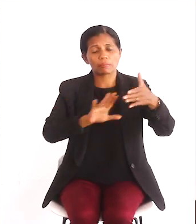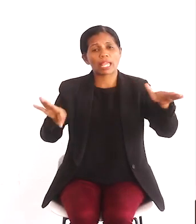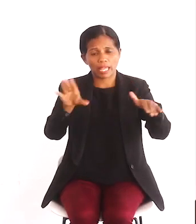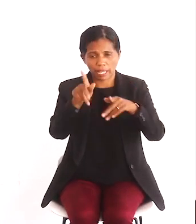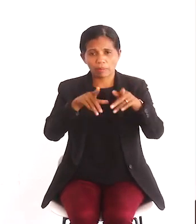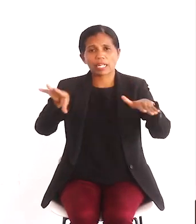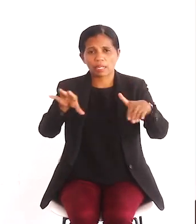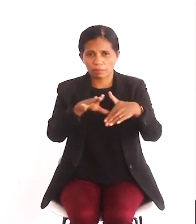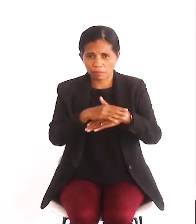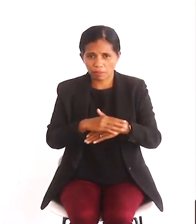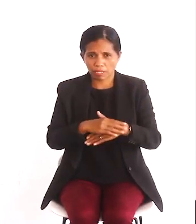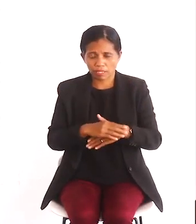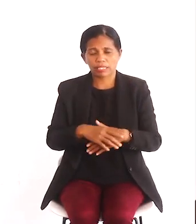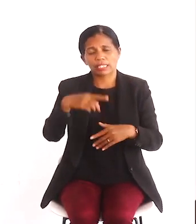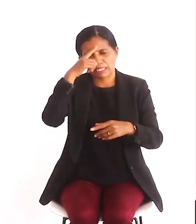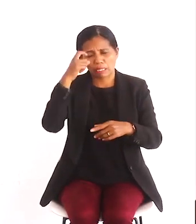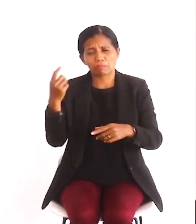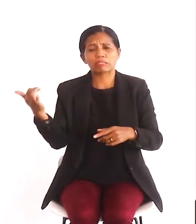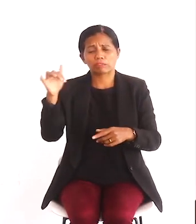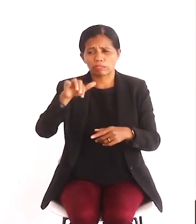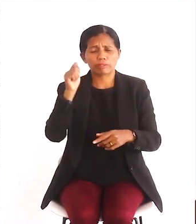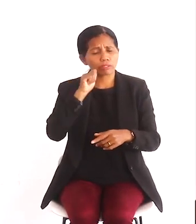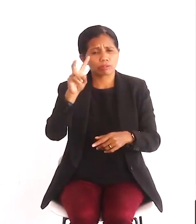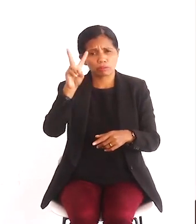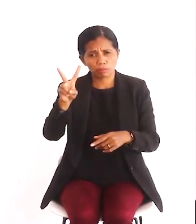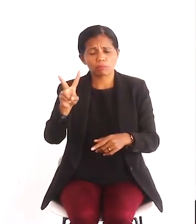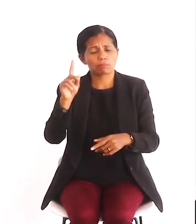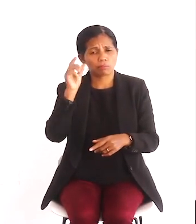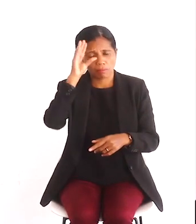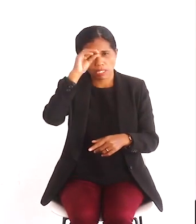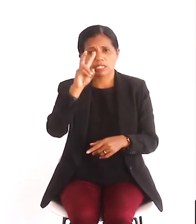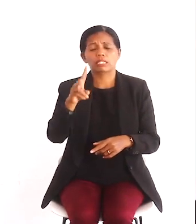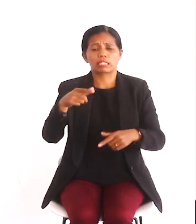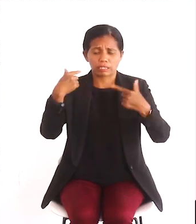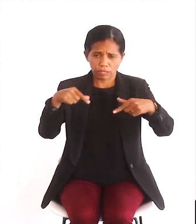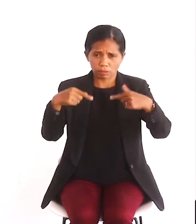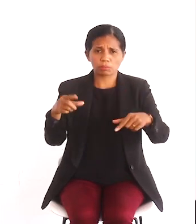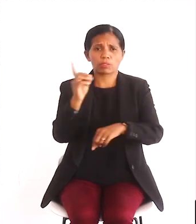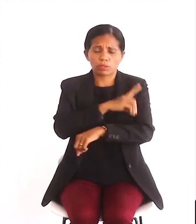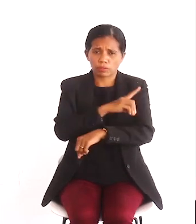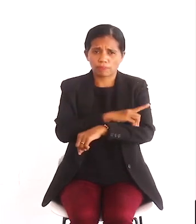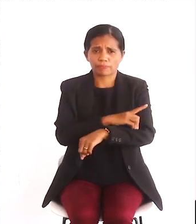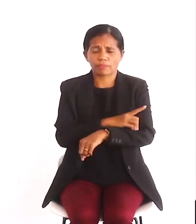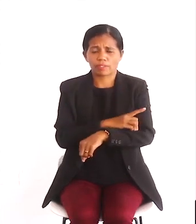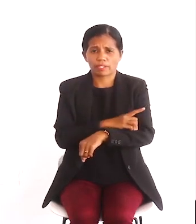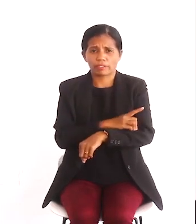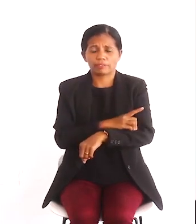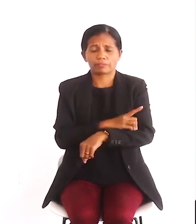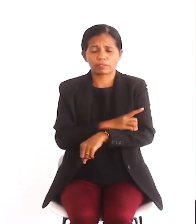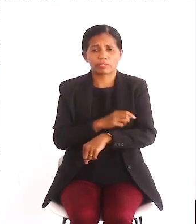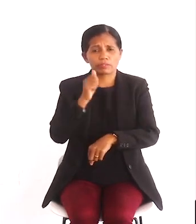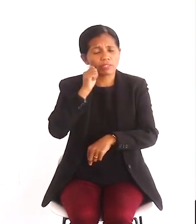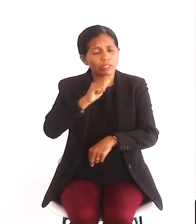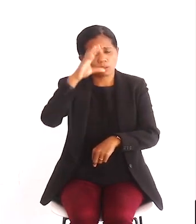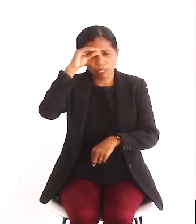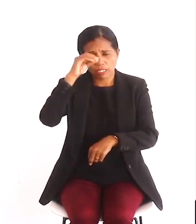tamba titu no Zulia sempre histori malu no larona malu. Titu no Zulia la contenti ho sirne inan no aman